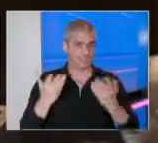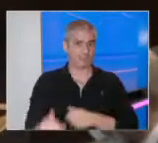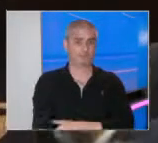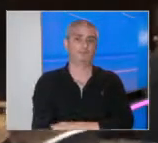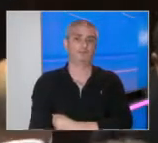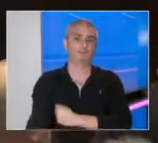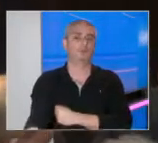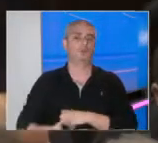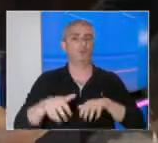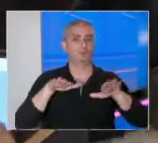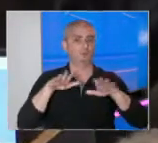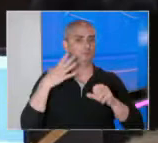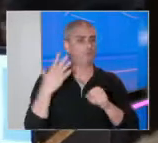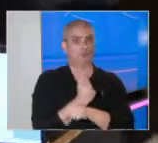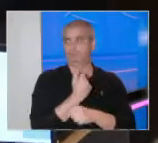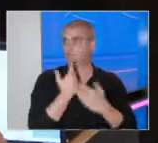ראש הממשלה על ההישג